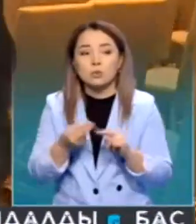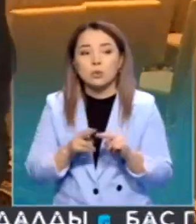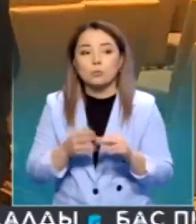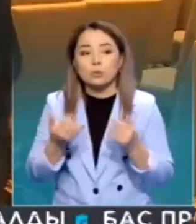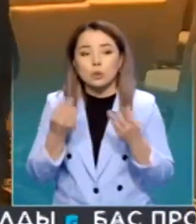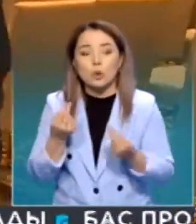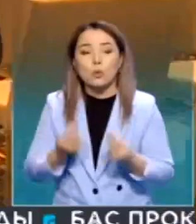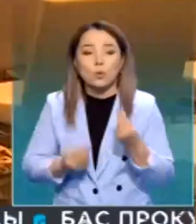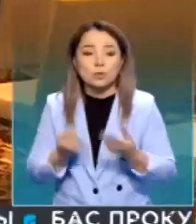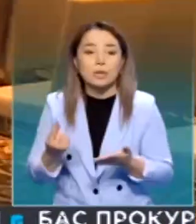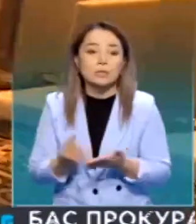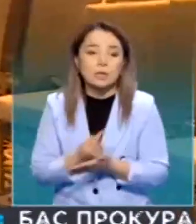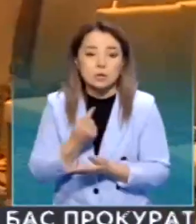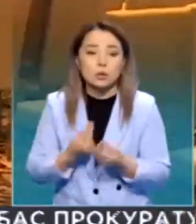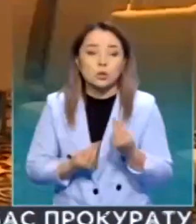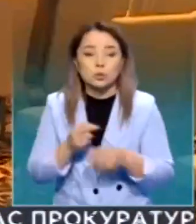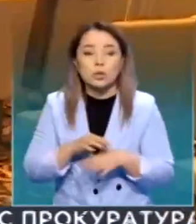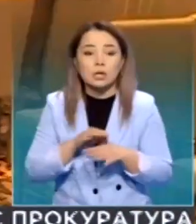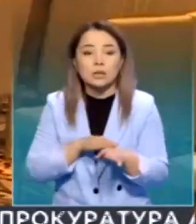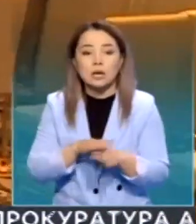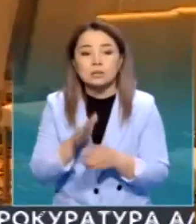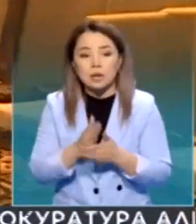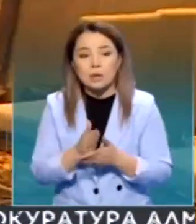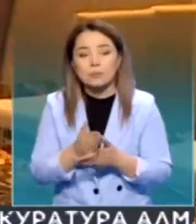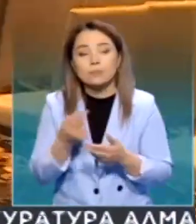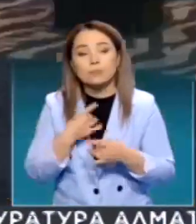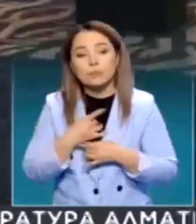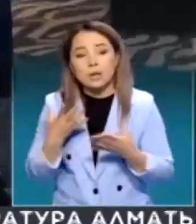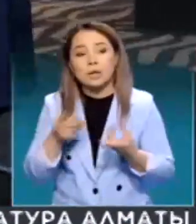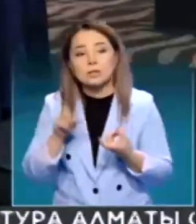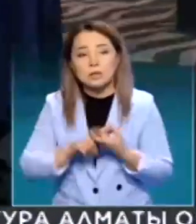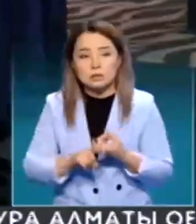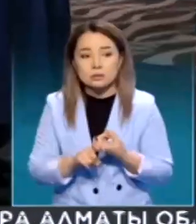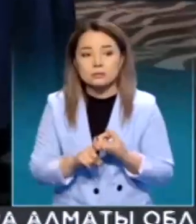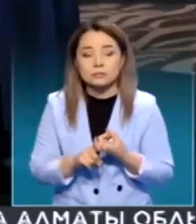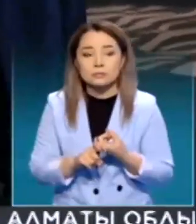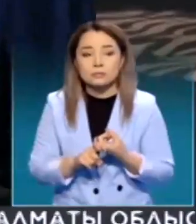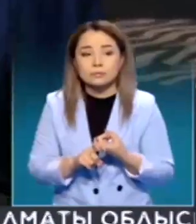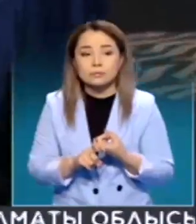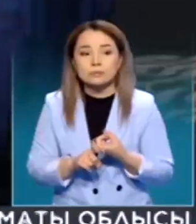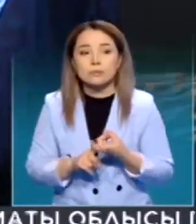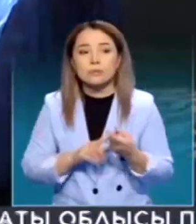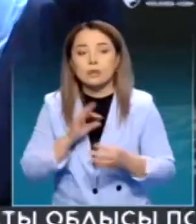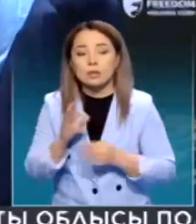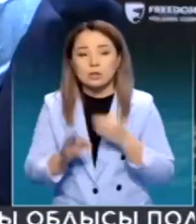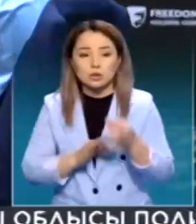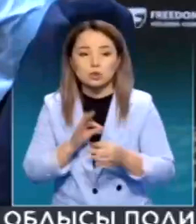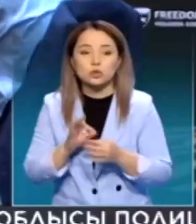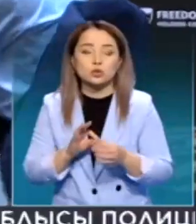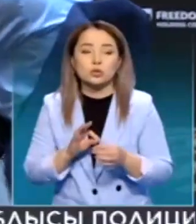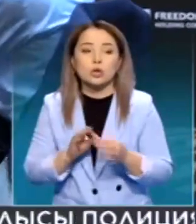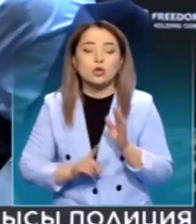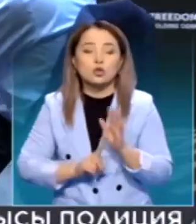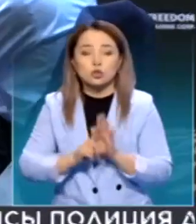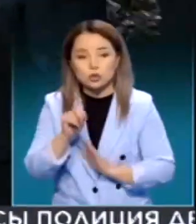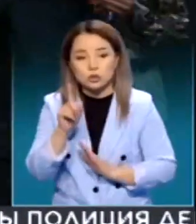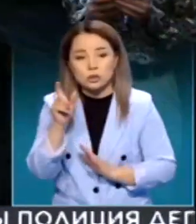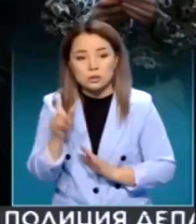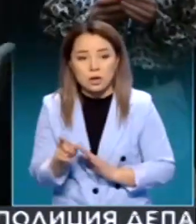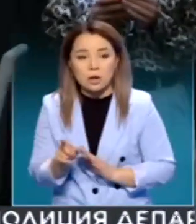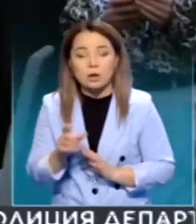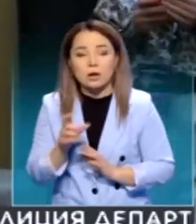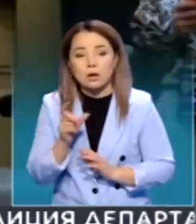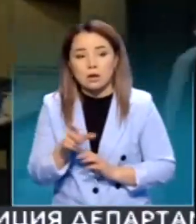бүгінгі ойынның алғашқы жүрісін мерекеге орай ғарышкер, ұшқыш және